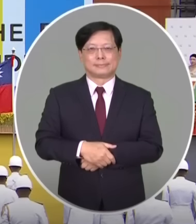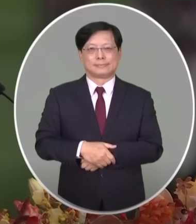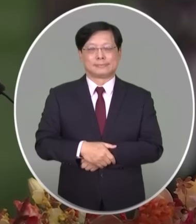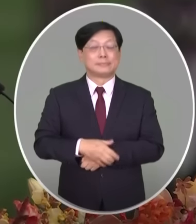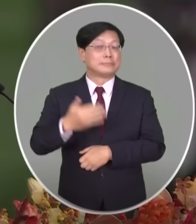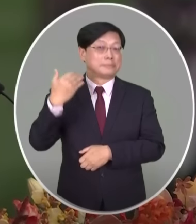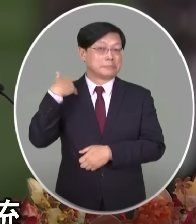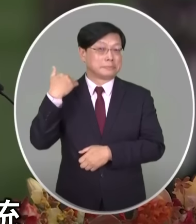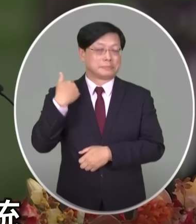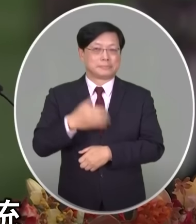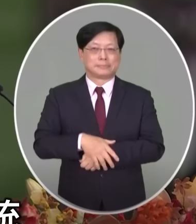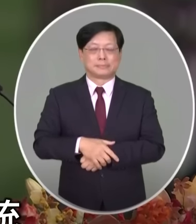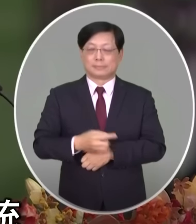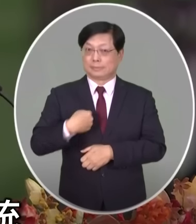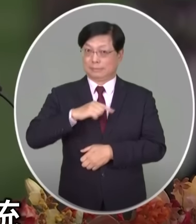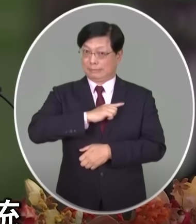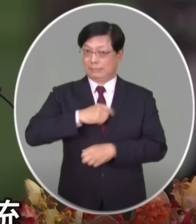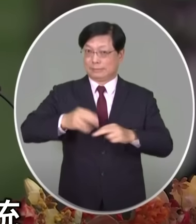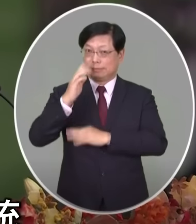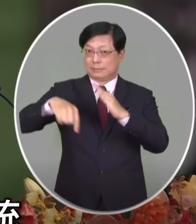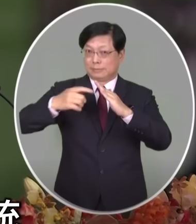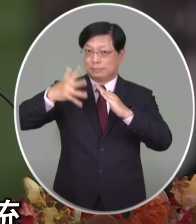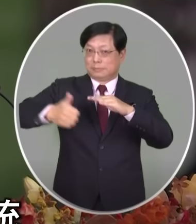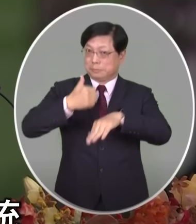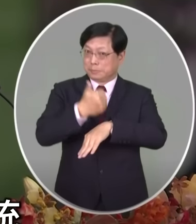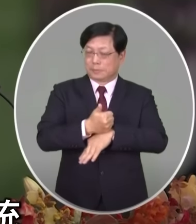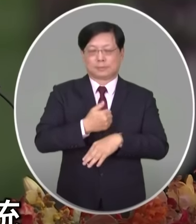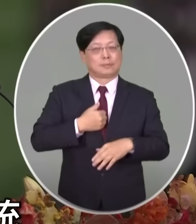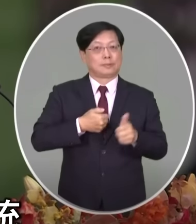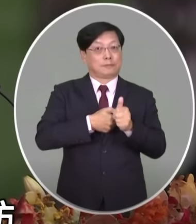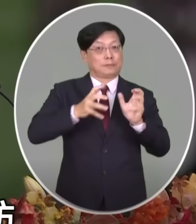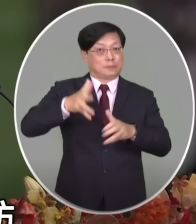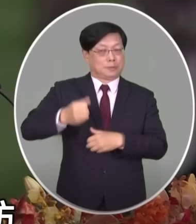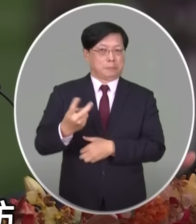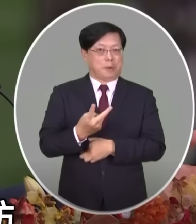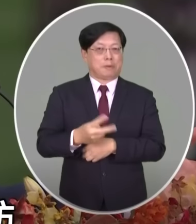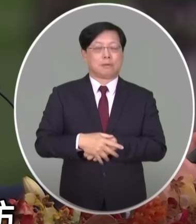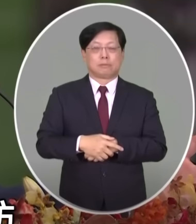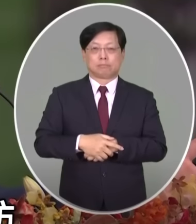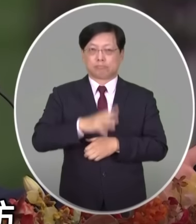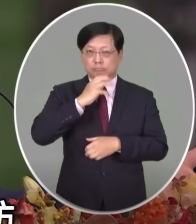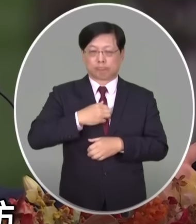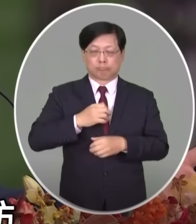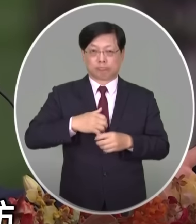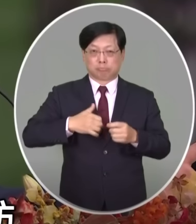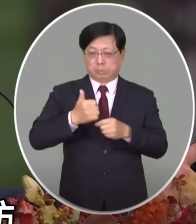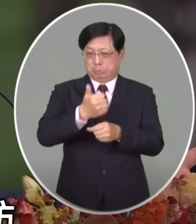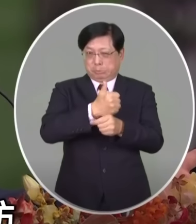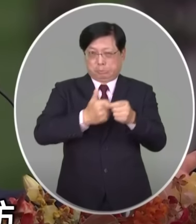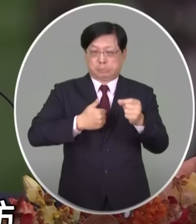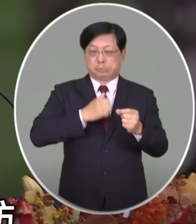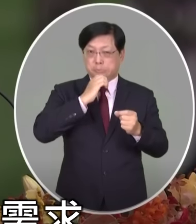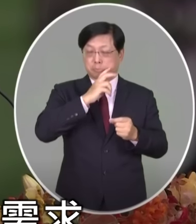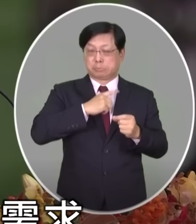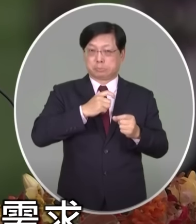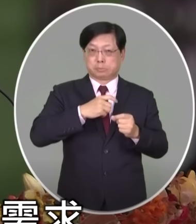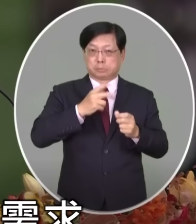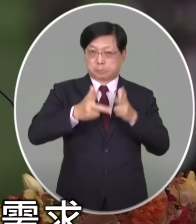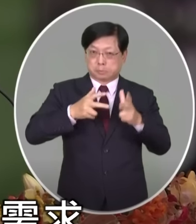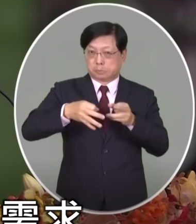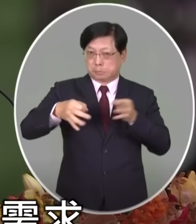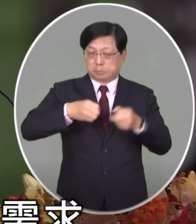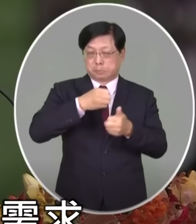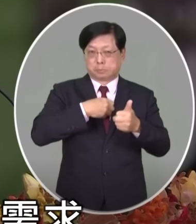过去 我担任行政院长、副总统，到全国各地的产业拜访， 我了